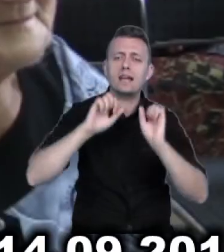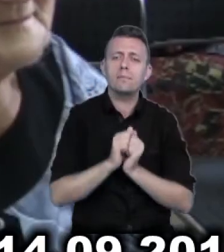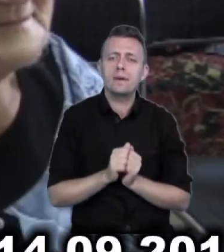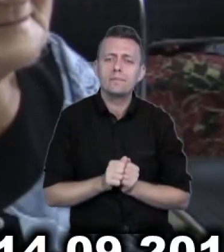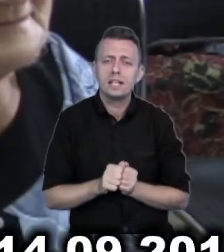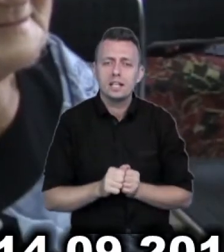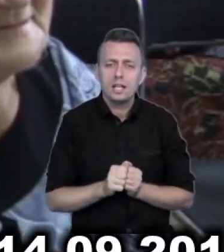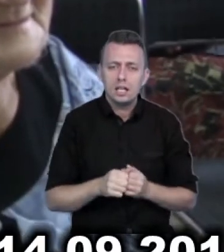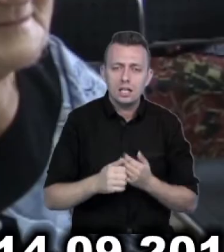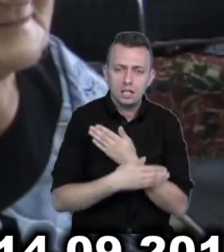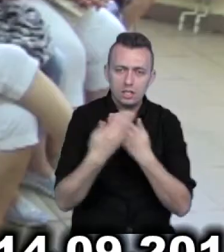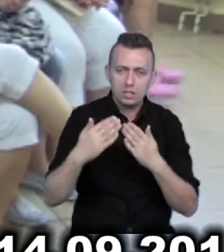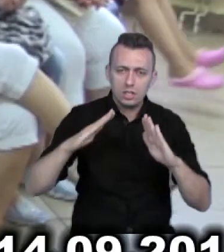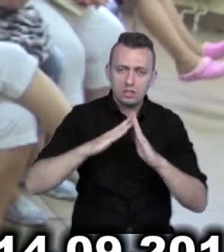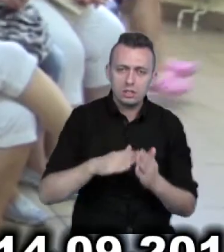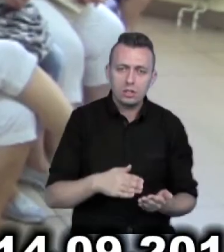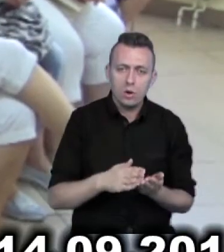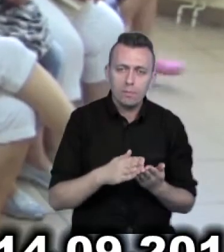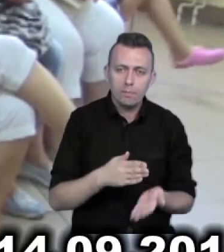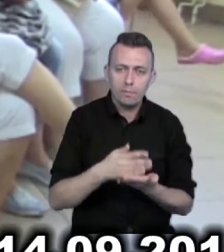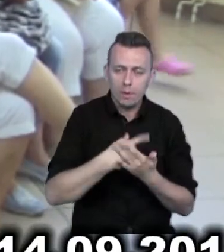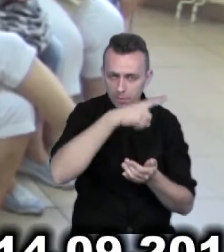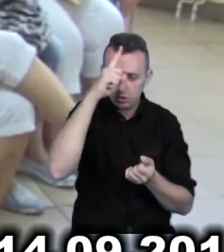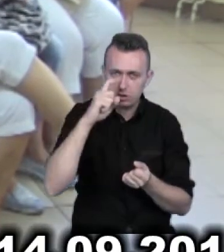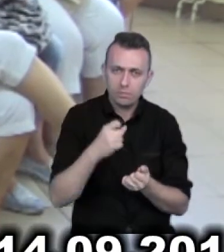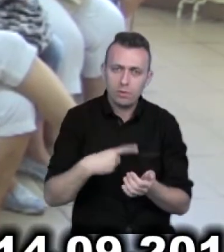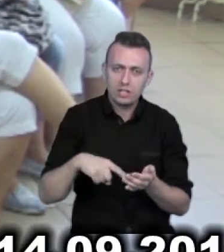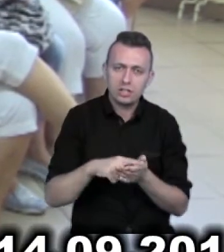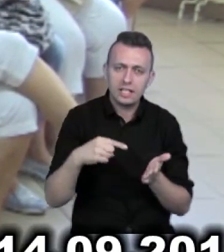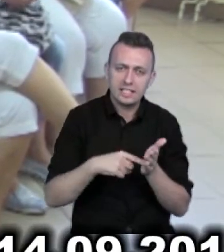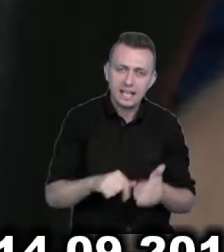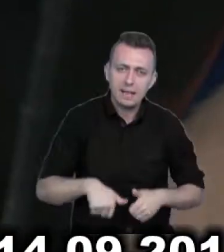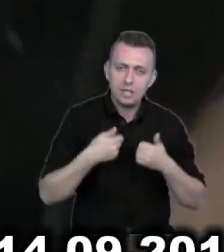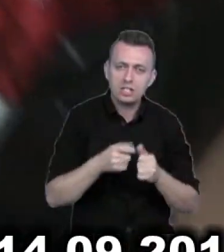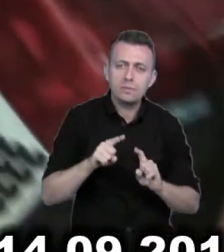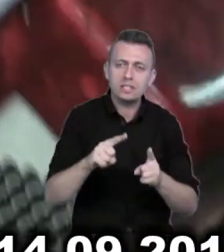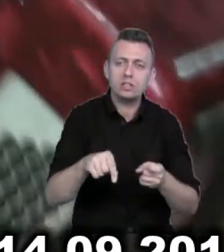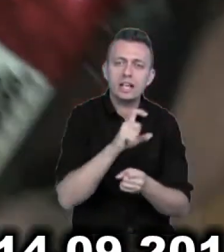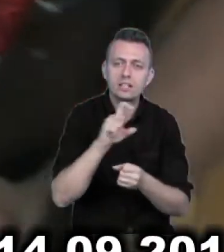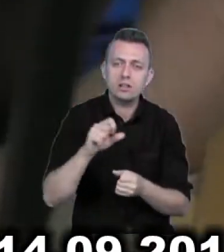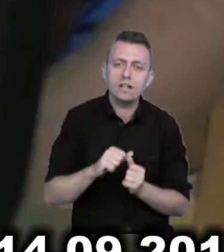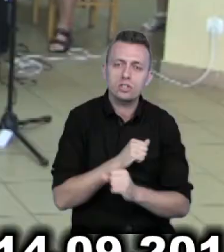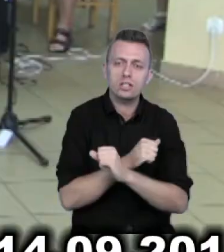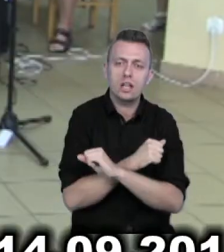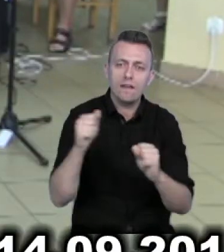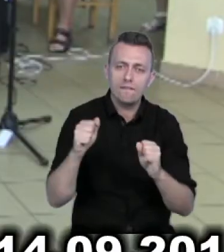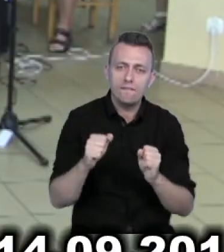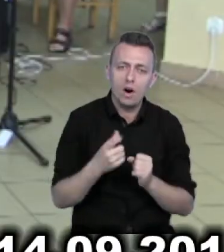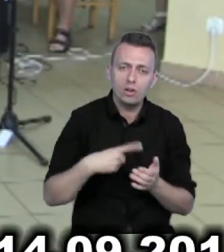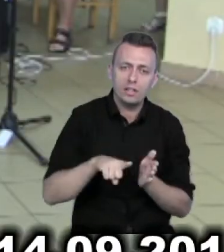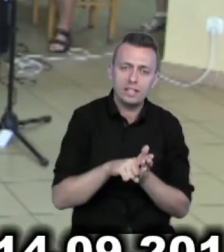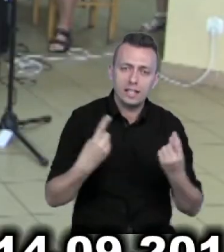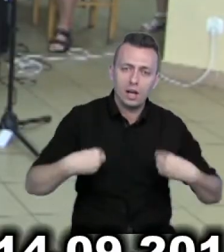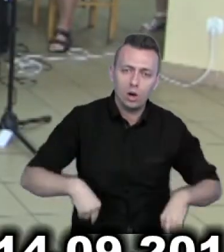przeznaczonym najczęściej dla określonej liczby osób, a celem jest zorganizowanie czasu wolnego pensjonariuszom, osobom w wieku poprodukcyjnym z danego